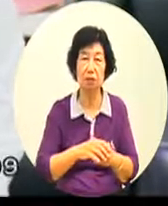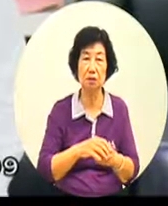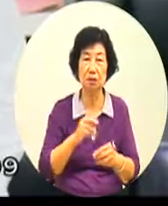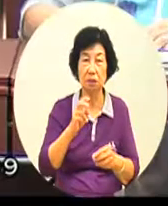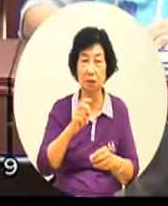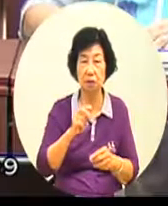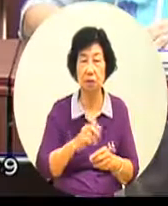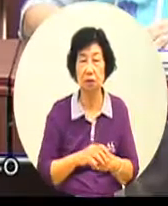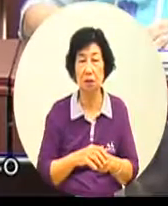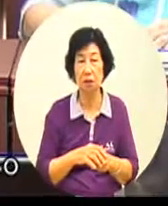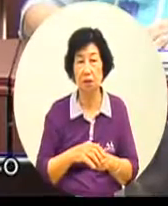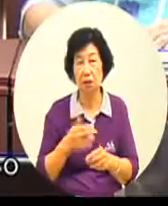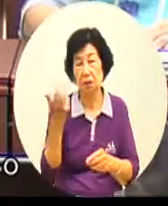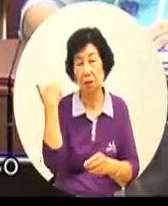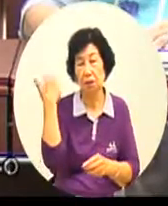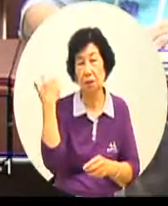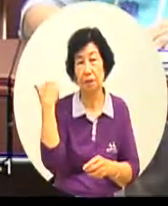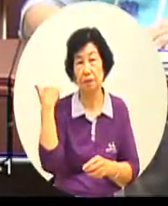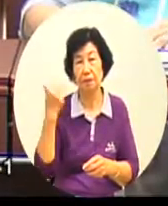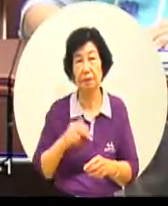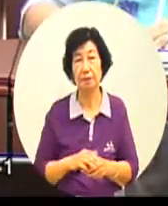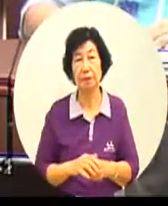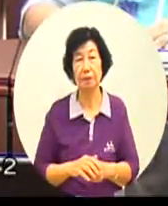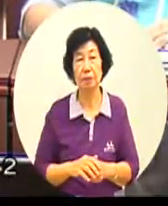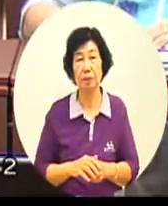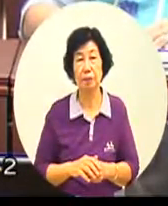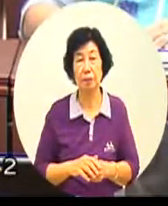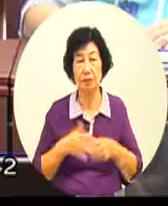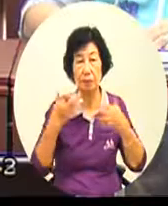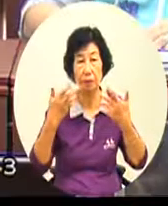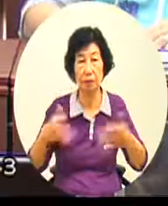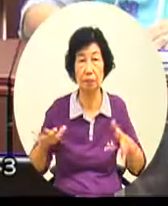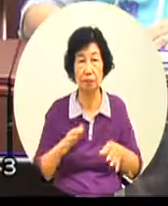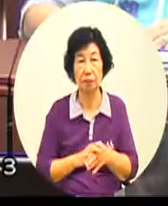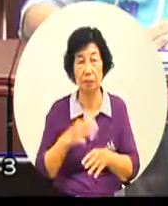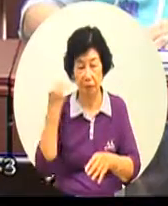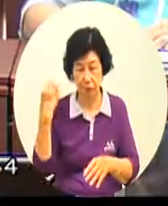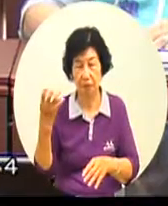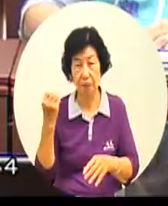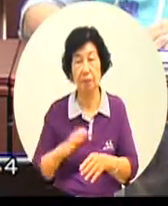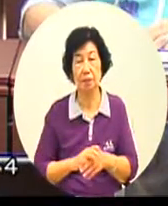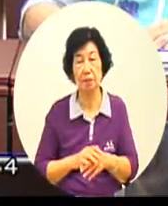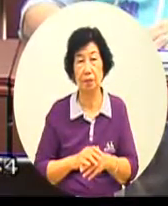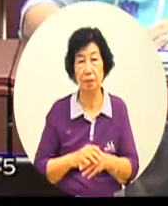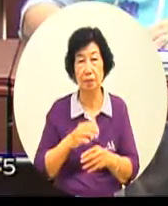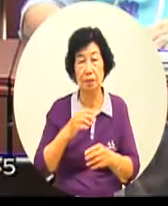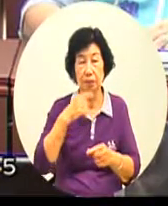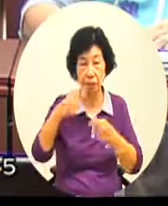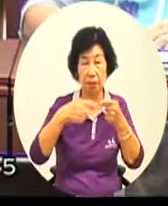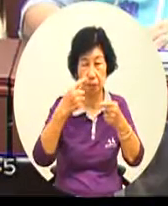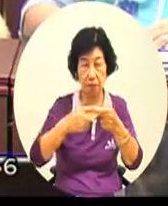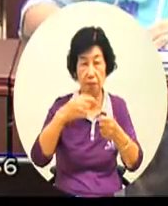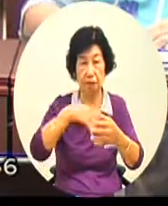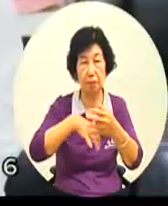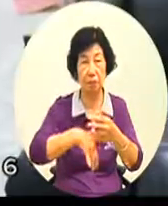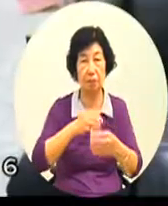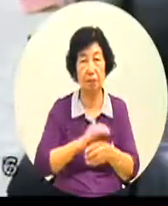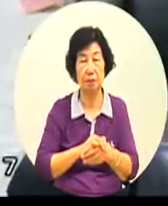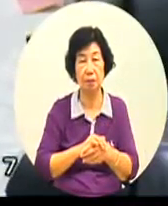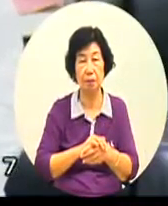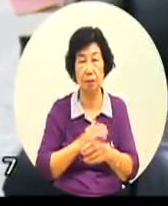重新记者会弄取，所以很多是可能 是 新的。 这个也是一年的，甚至我们社会福利专